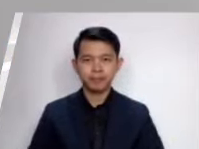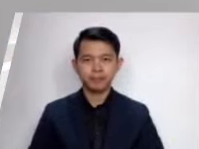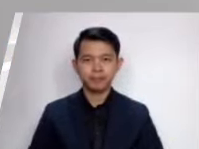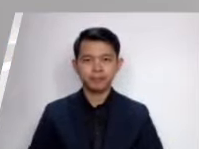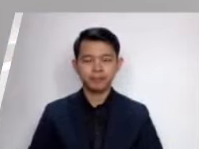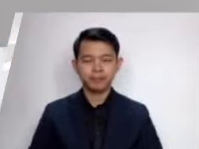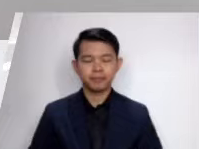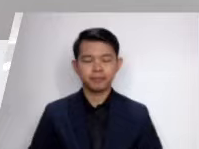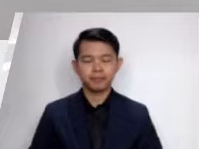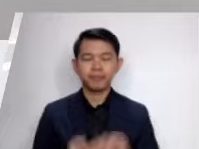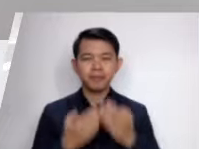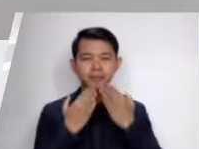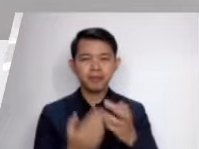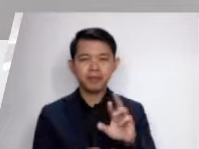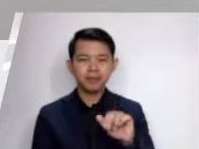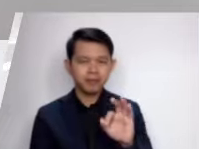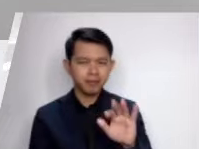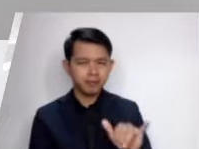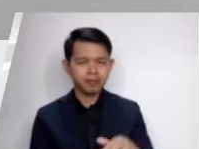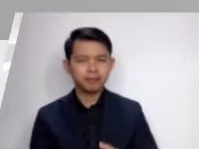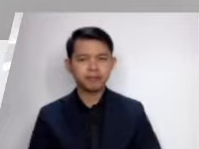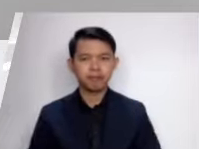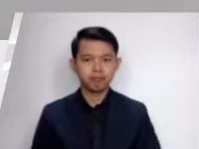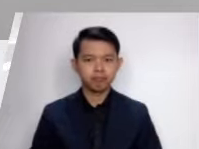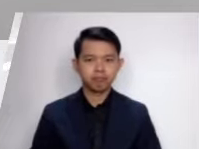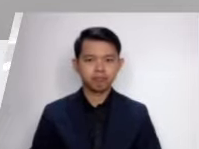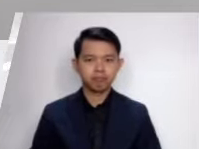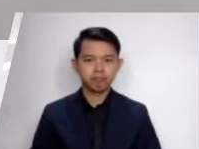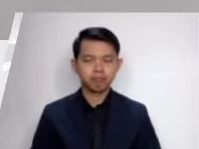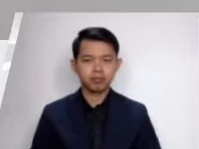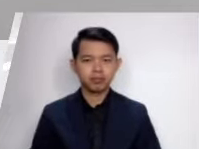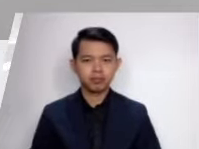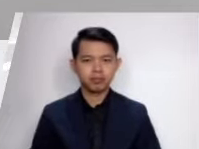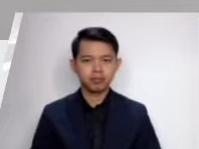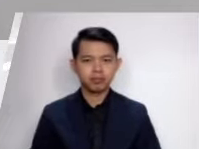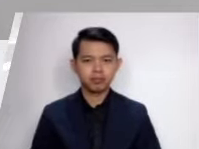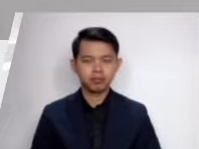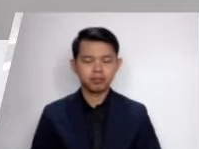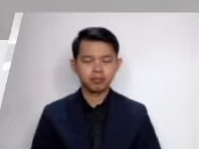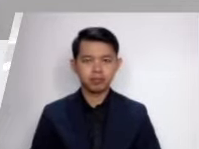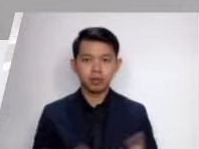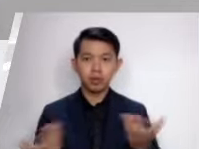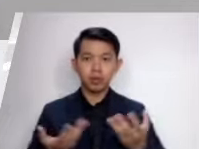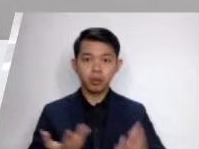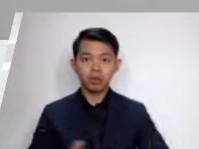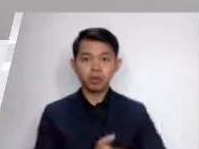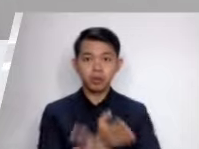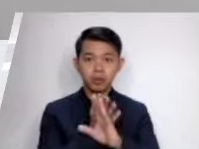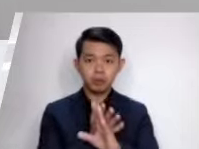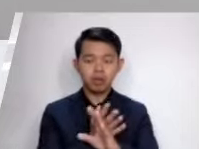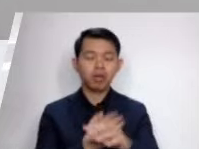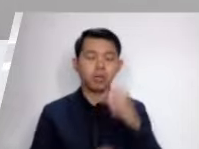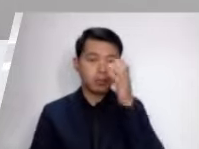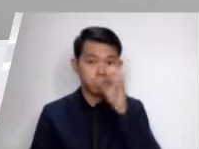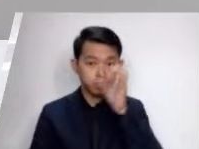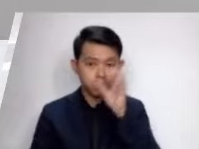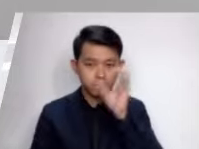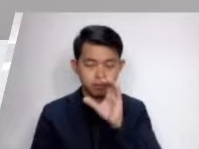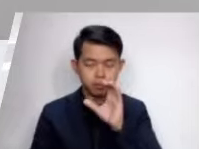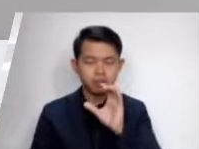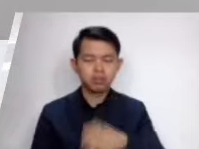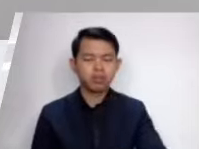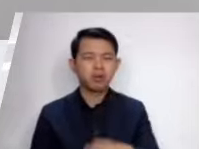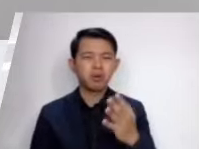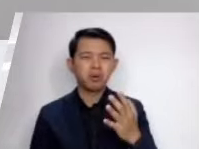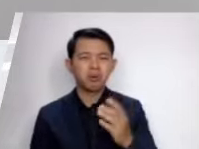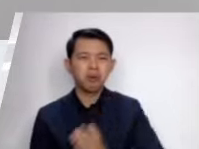Salamat, Rafi. Sumugod sa NBI Region 7 sa Cebu City ang ilang magsising irog para ireklamo ang wedding coordinator nila ang